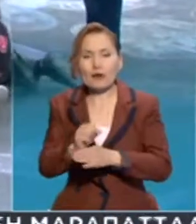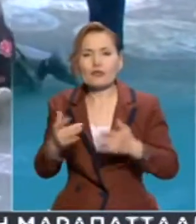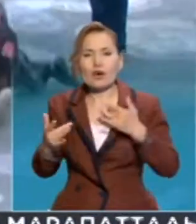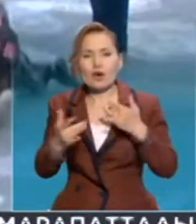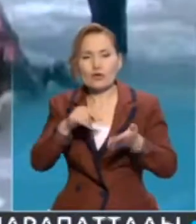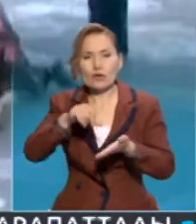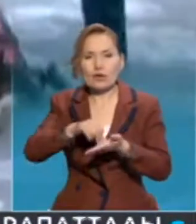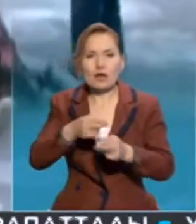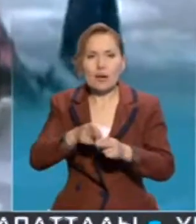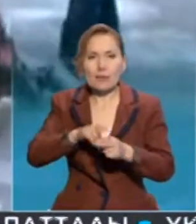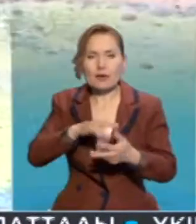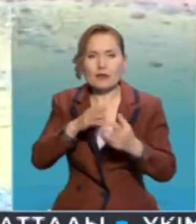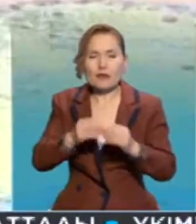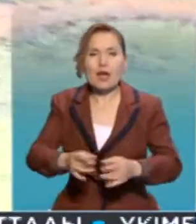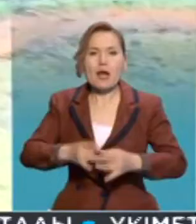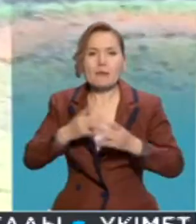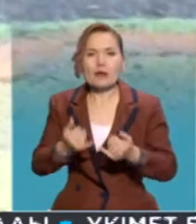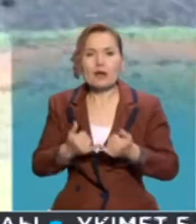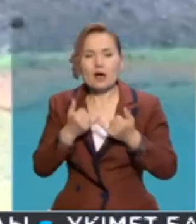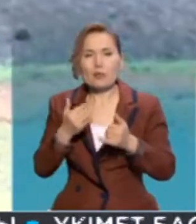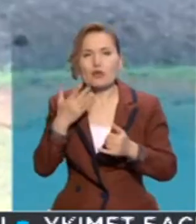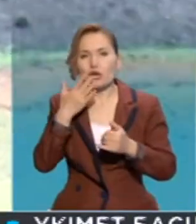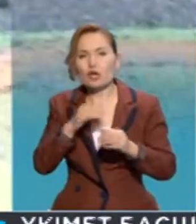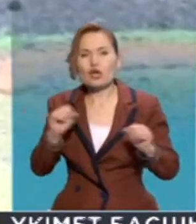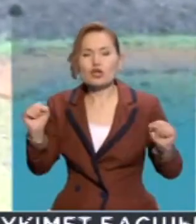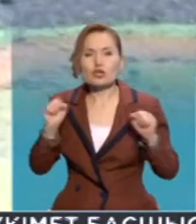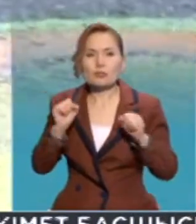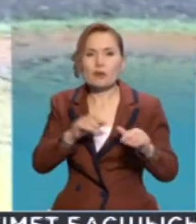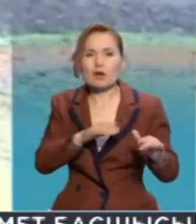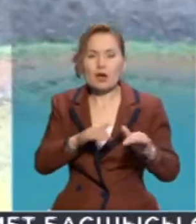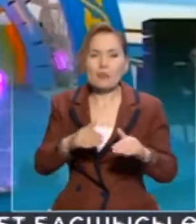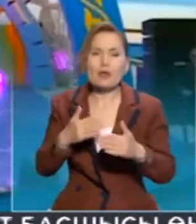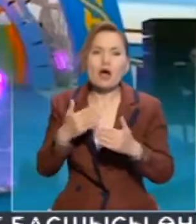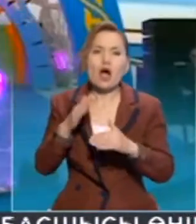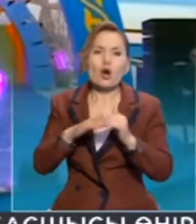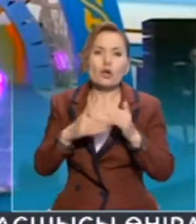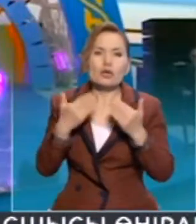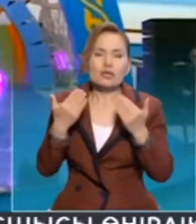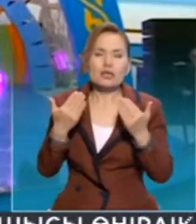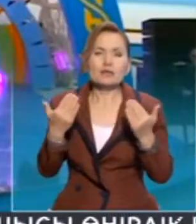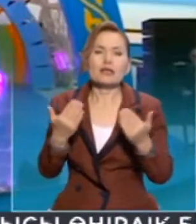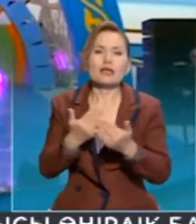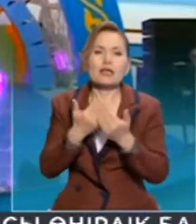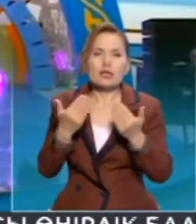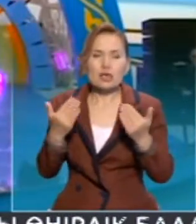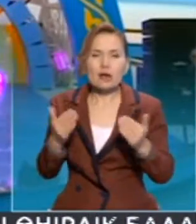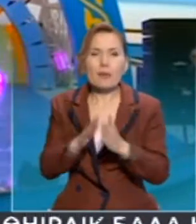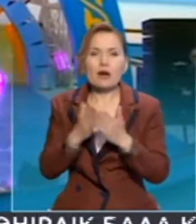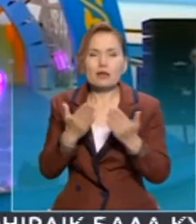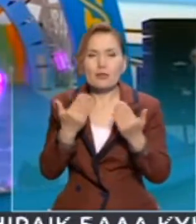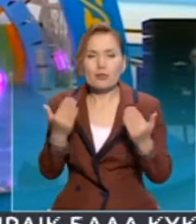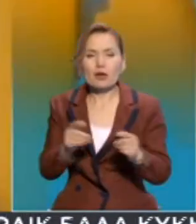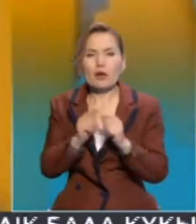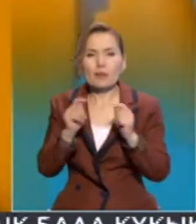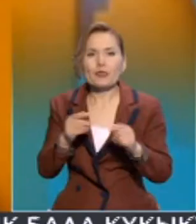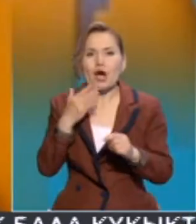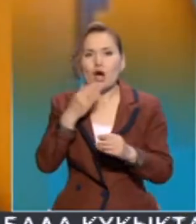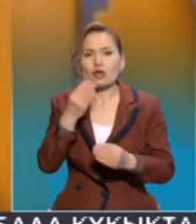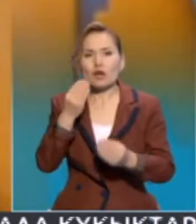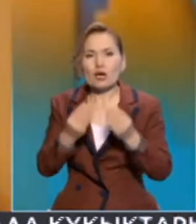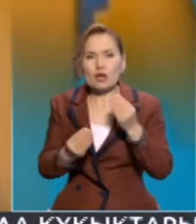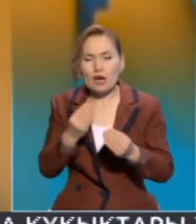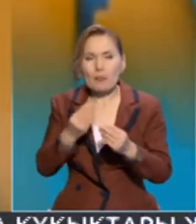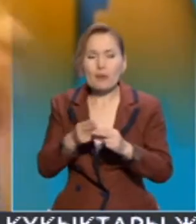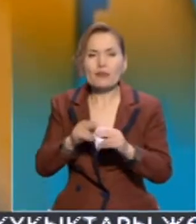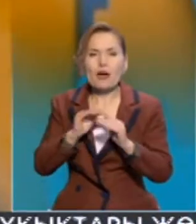бірге амфитеатр маңында мерекеге орай түрлі спорттық шаралар, қолөнер жәрмеңкесі мен кітап көрмесі ұйымдастырылды. Ұлттық ойындар ойналып,